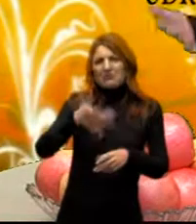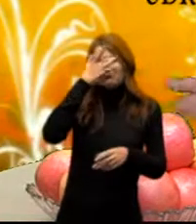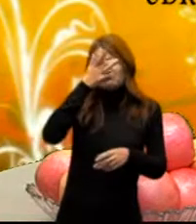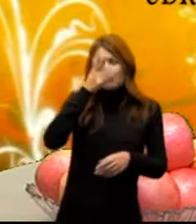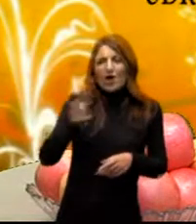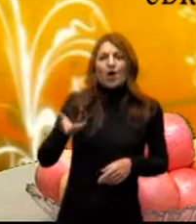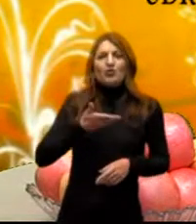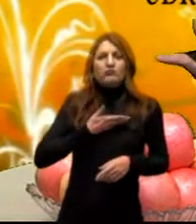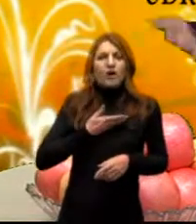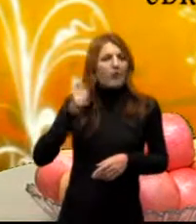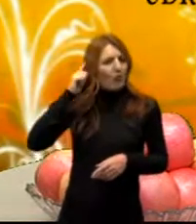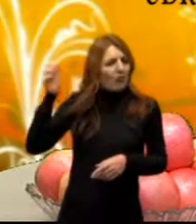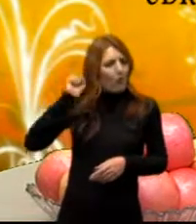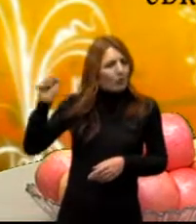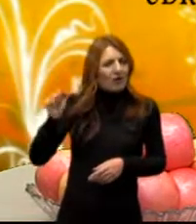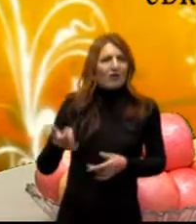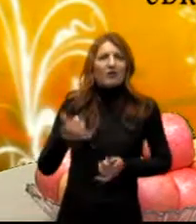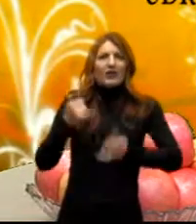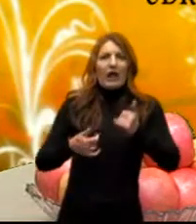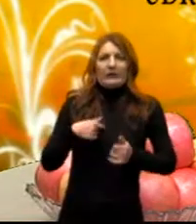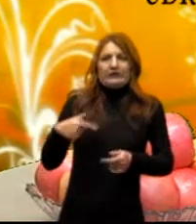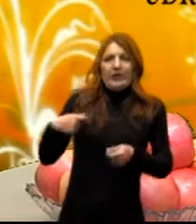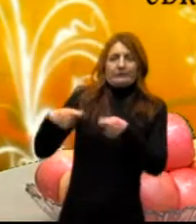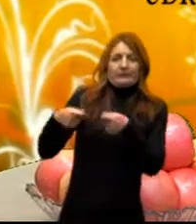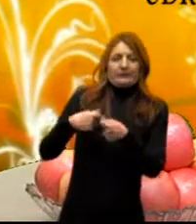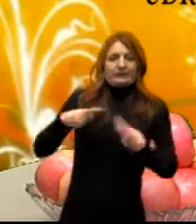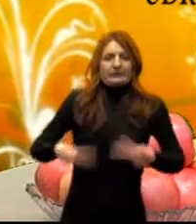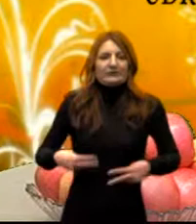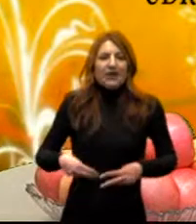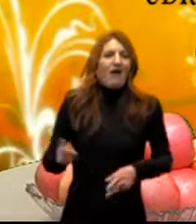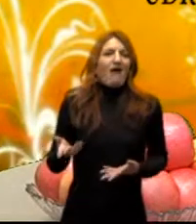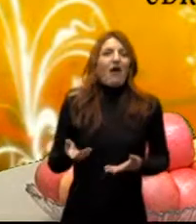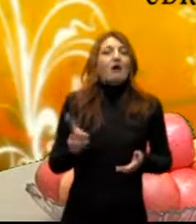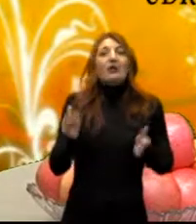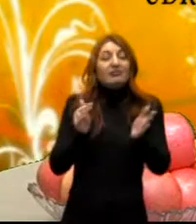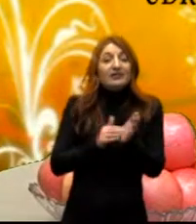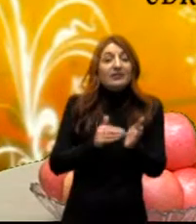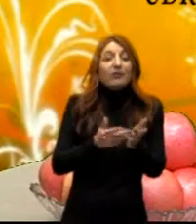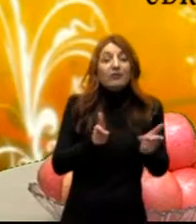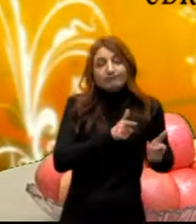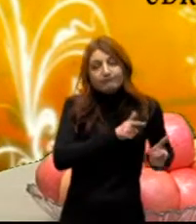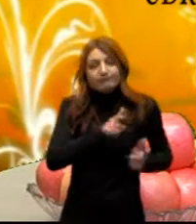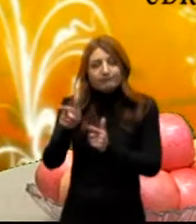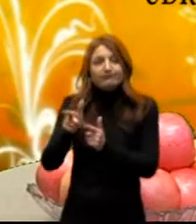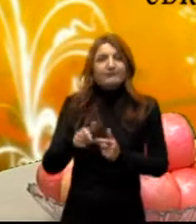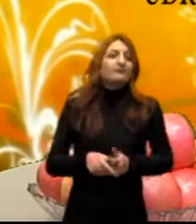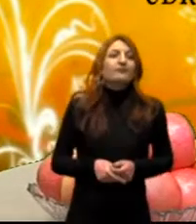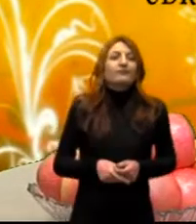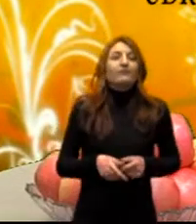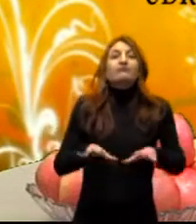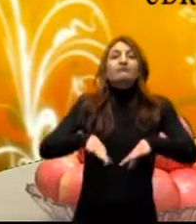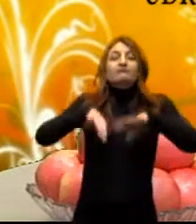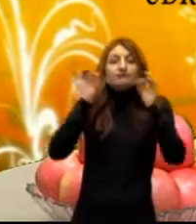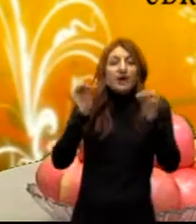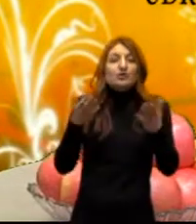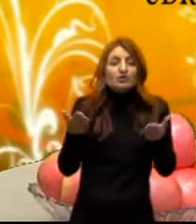dobio možda ni udar ili nešto, onda mi to sve povezujemo. Tako ono. Je. Onda je treba u stvari, dragi gledatelji,